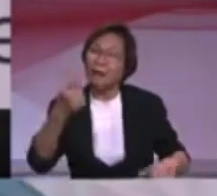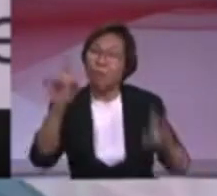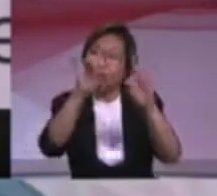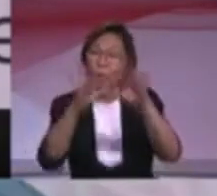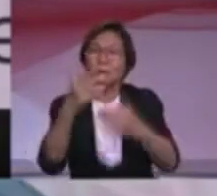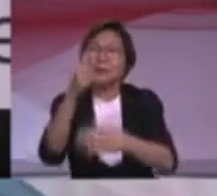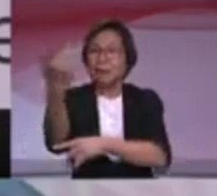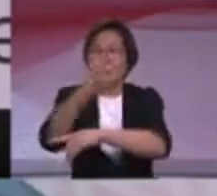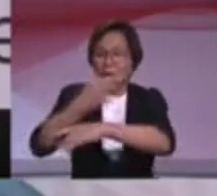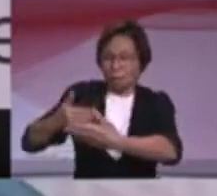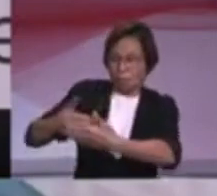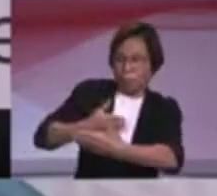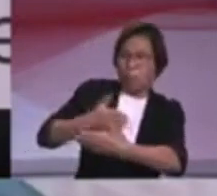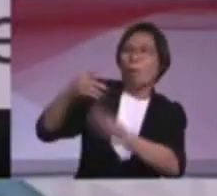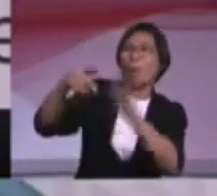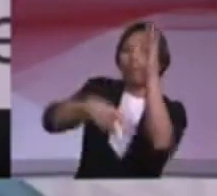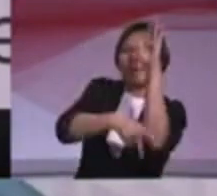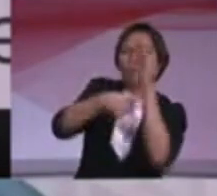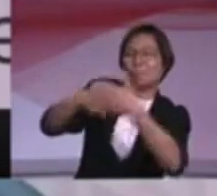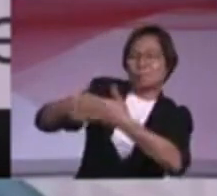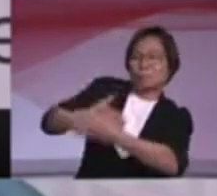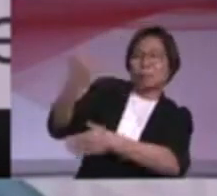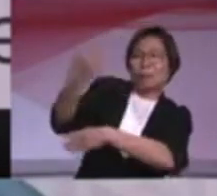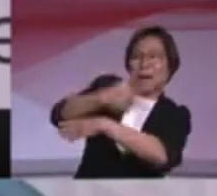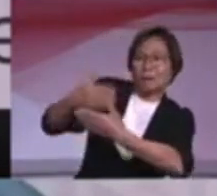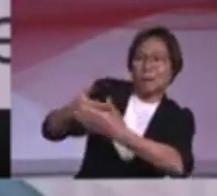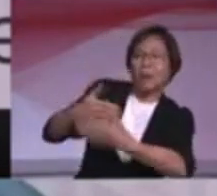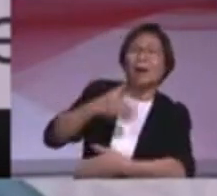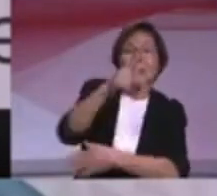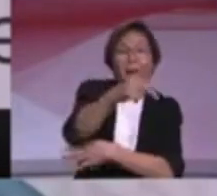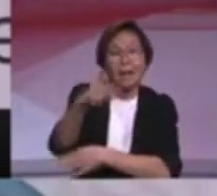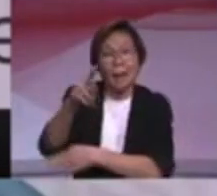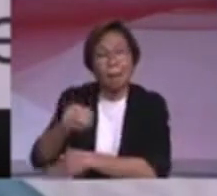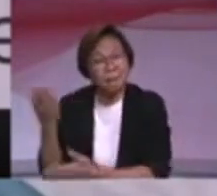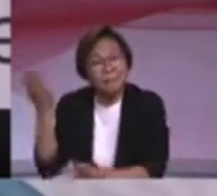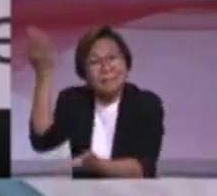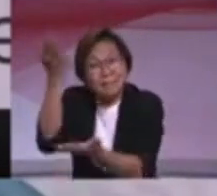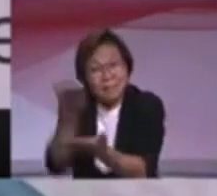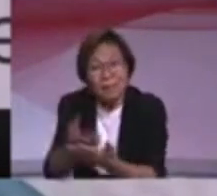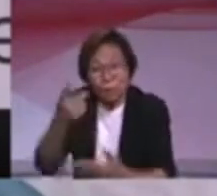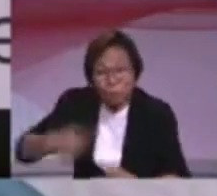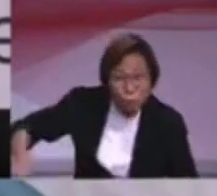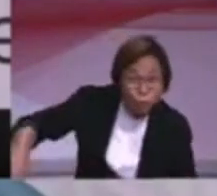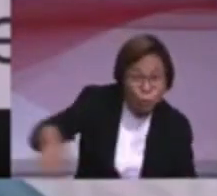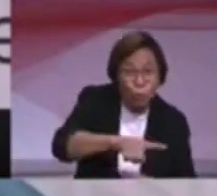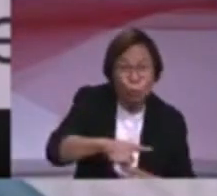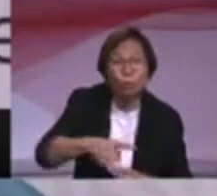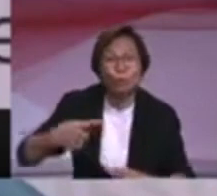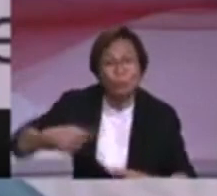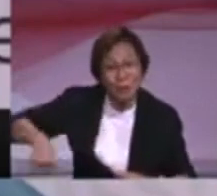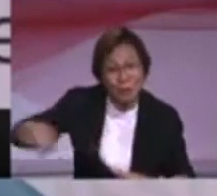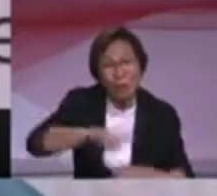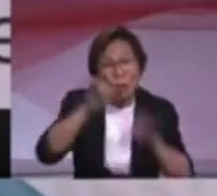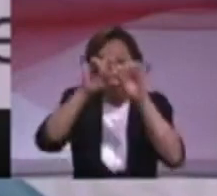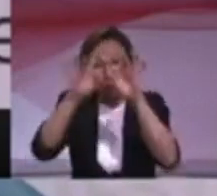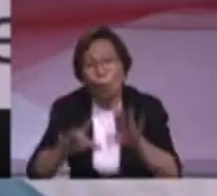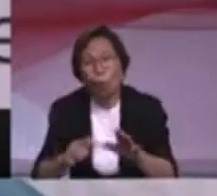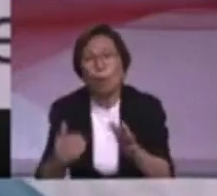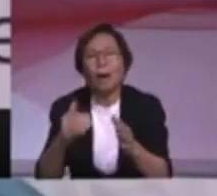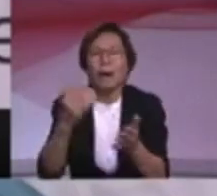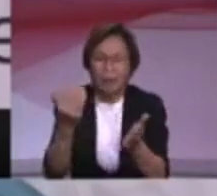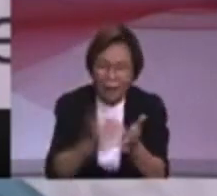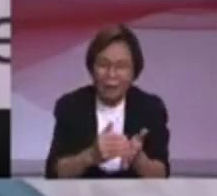3 hari sebelum sesi parlimen. Kementerian Kesihatan juga cadangkan untuk kita melaksanakan ujian